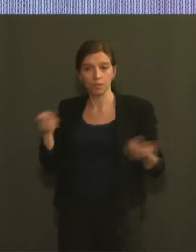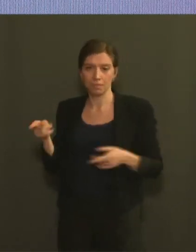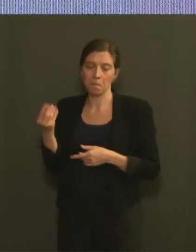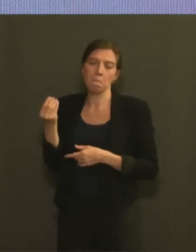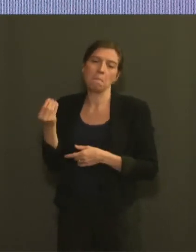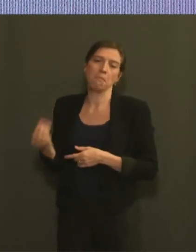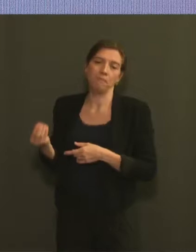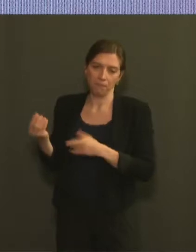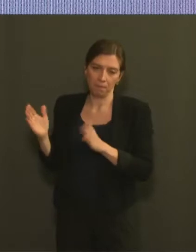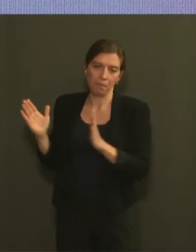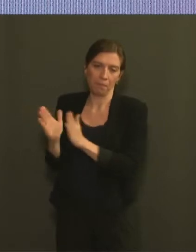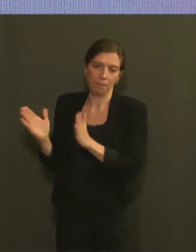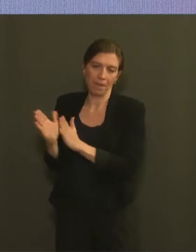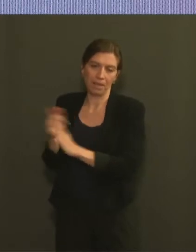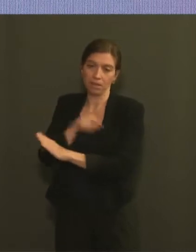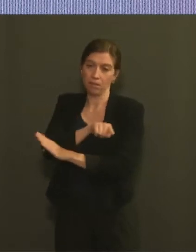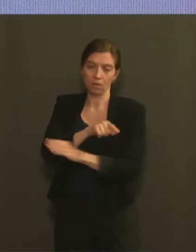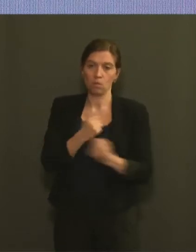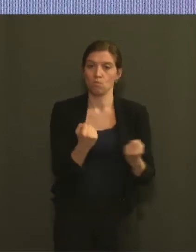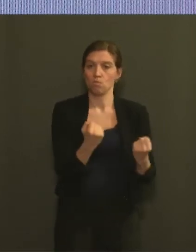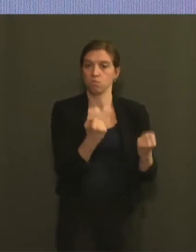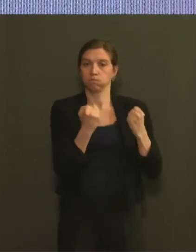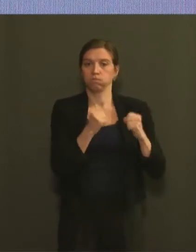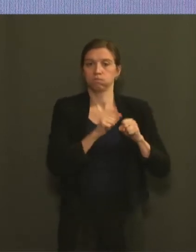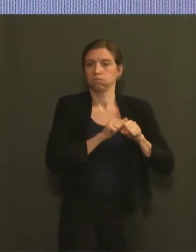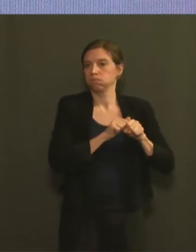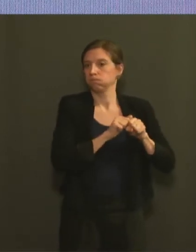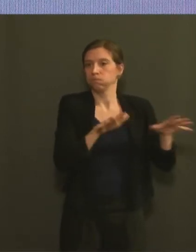mi-août vermine star